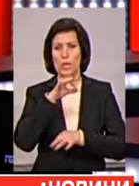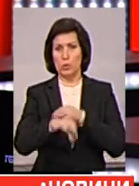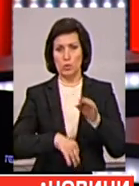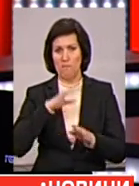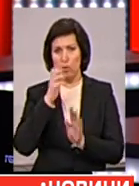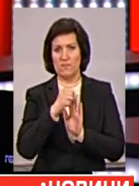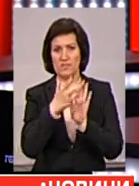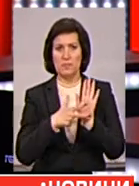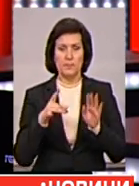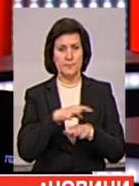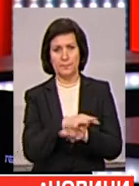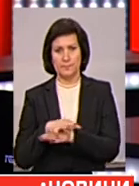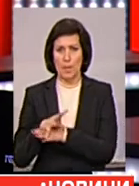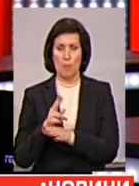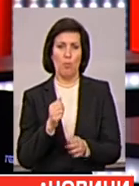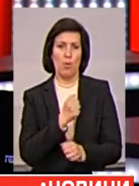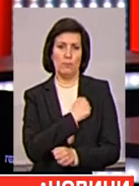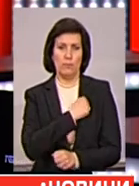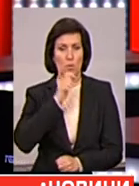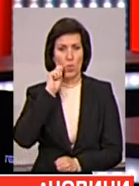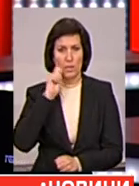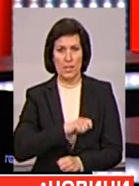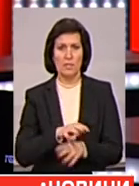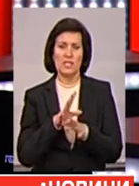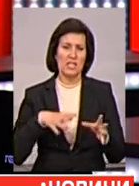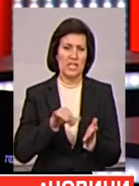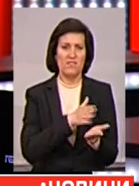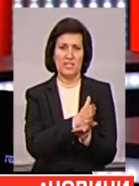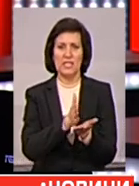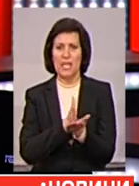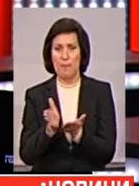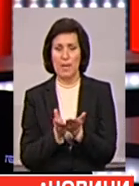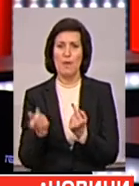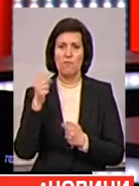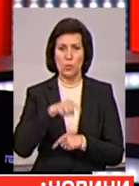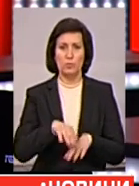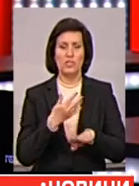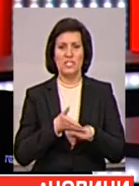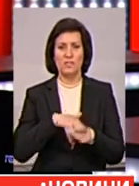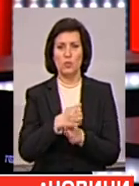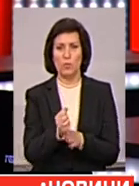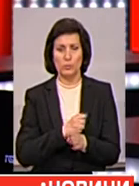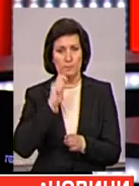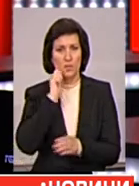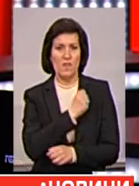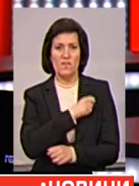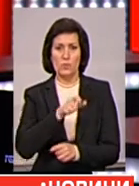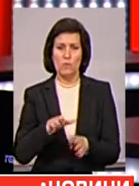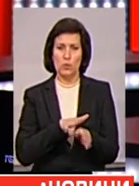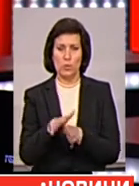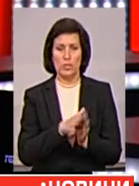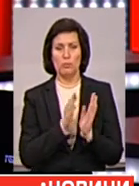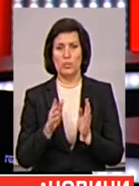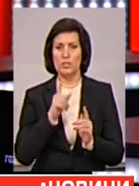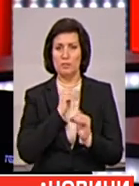разів відкривав вогонь по позиціях Збройних сил України. Гатили на всіх напрямках, у тому числі з важкого озброєння. Українські військові дотримуються